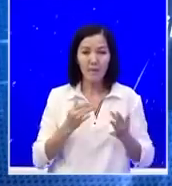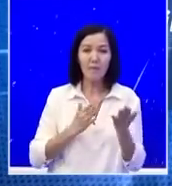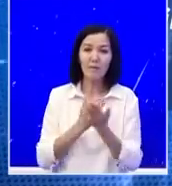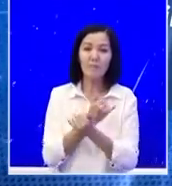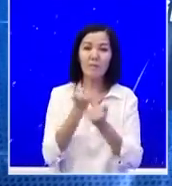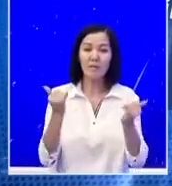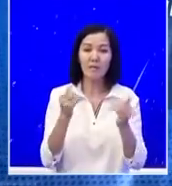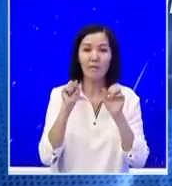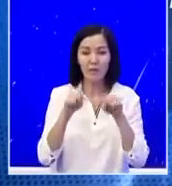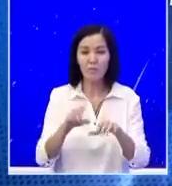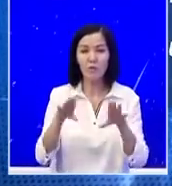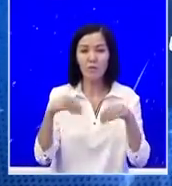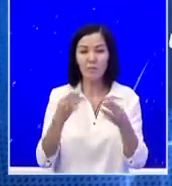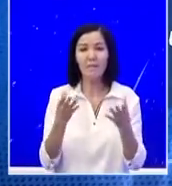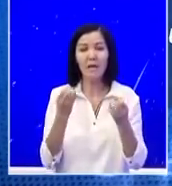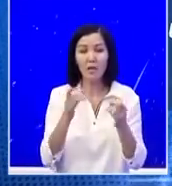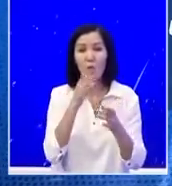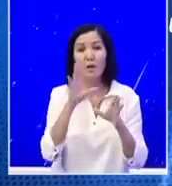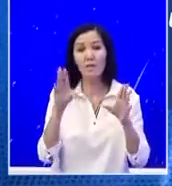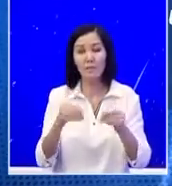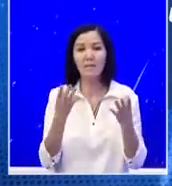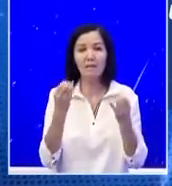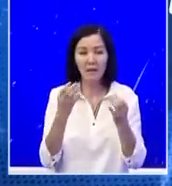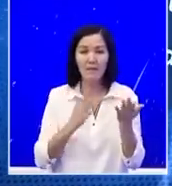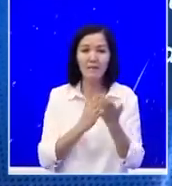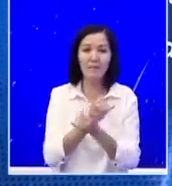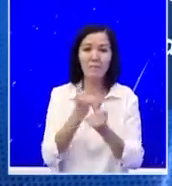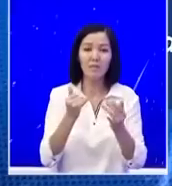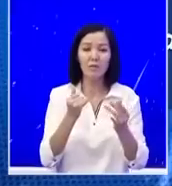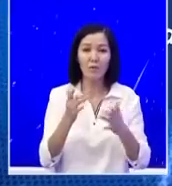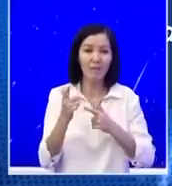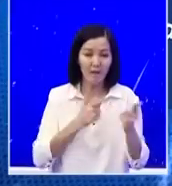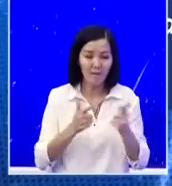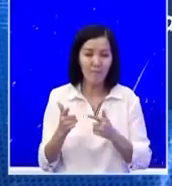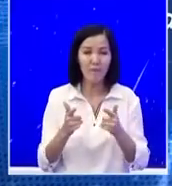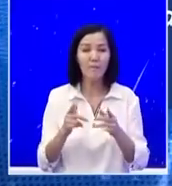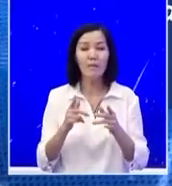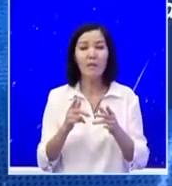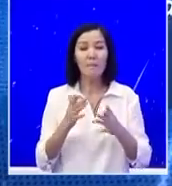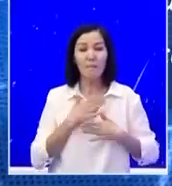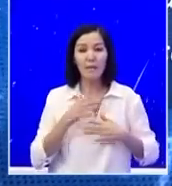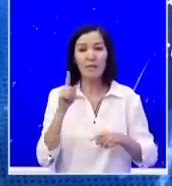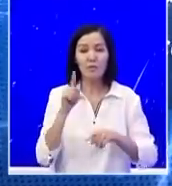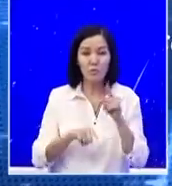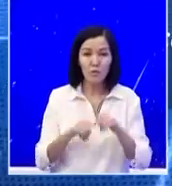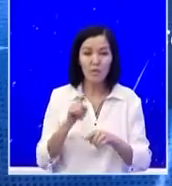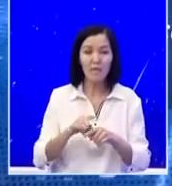етуге мүмкіндік берді. Тағы уақыт берсе, тағы да аянбай қызмет етуге даярмын. Мені жақындарыммен, балаларыммен